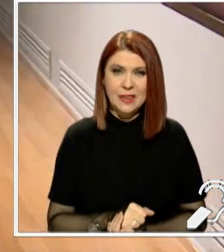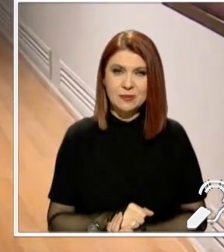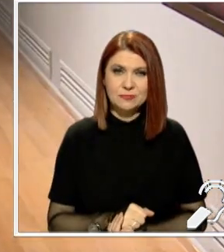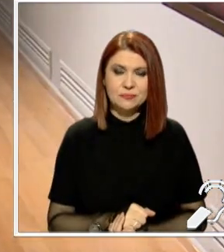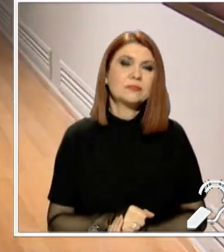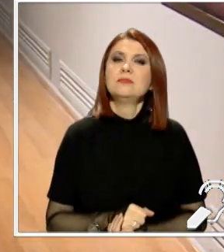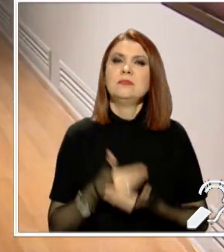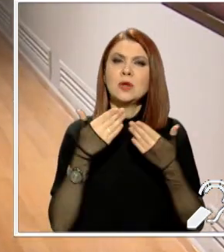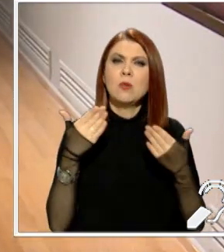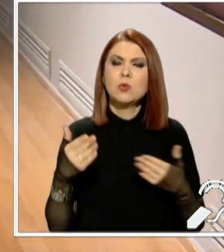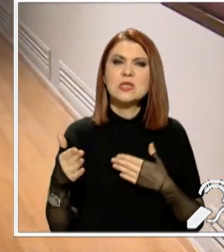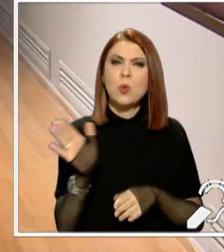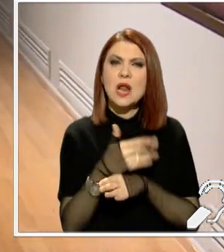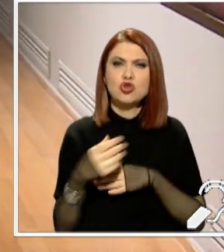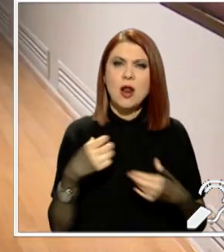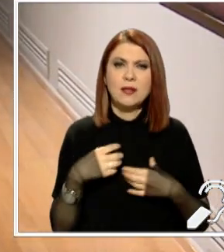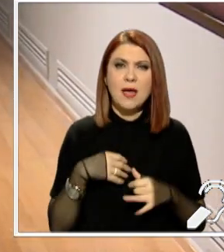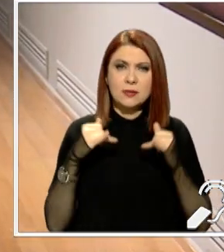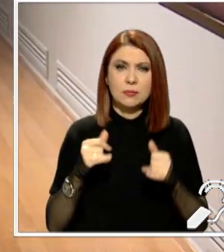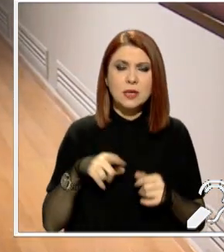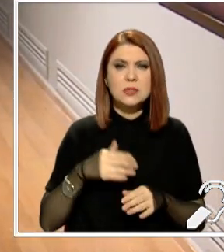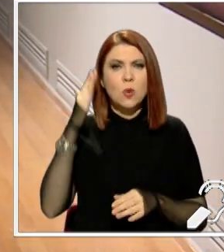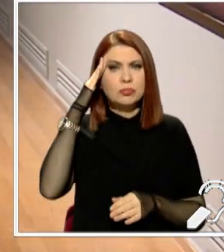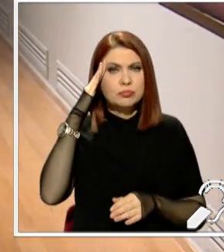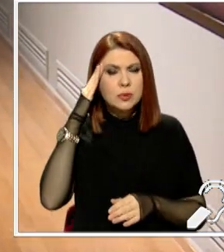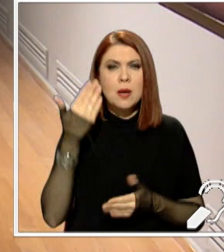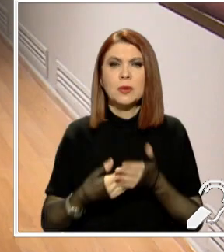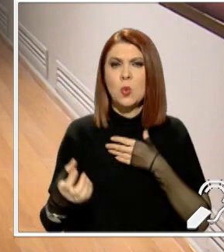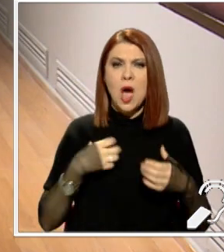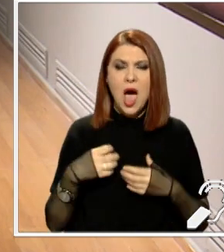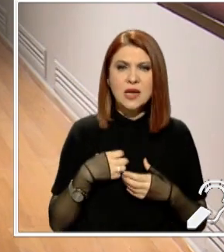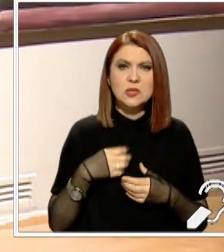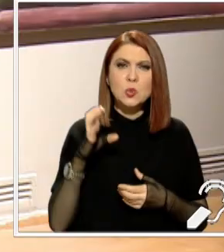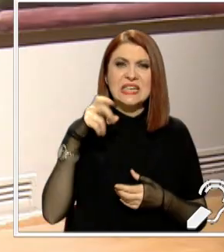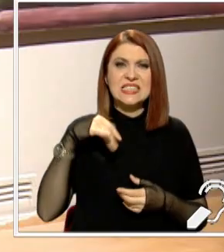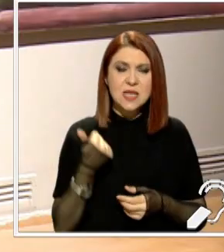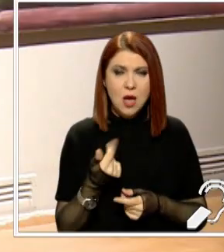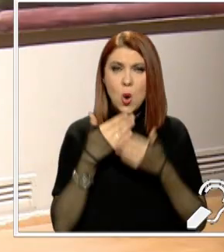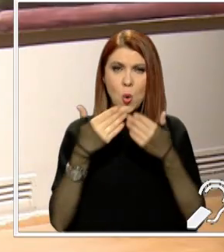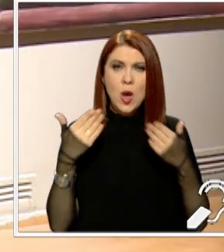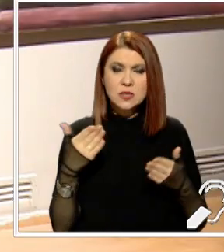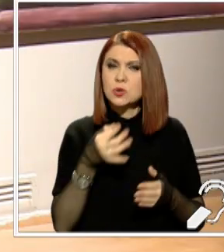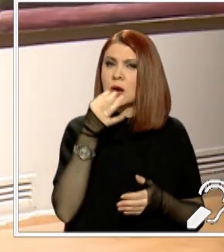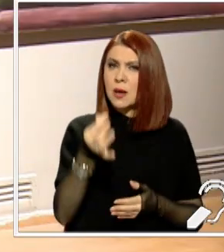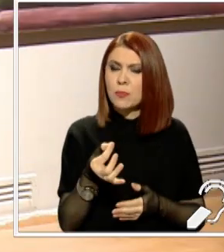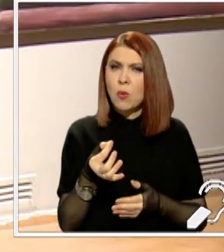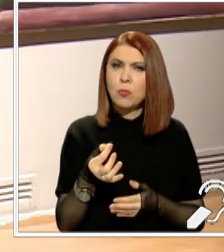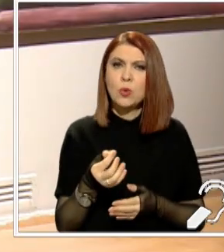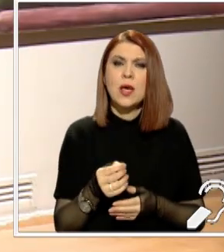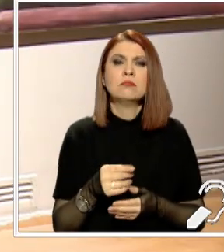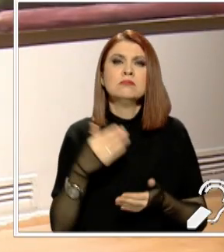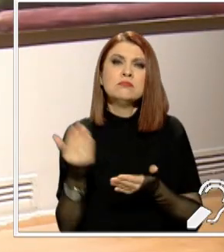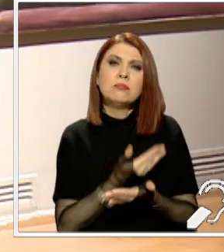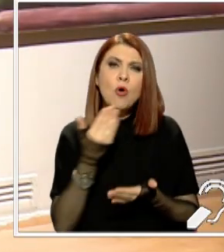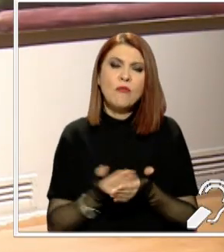La Muzeul Național de Artă Contemporană are loc o amplă retrospectivă a artistului Ștefan Câlția, o expoziție ce propune structuri narrative,